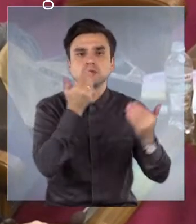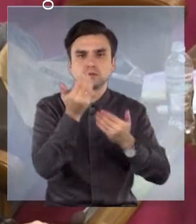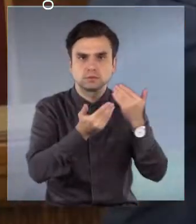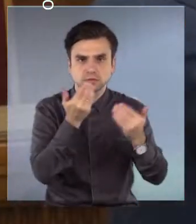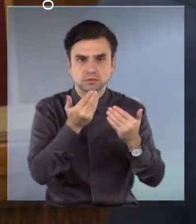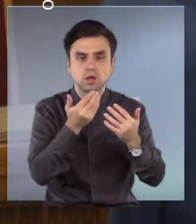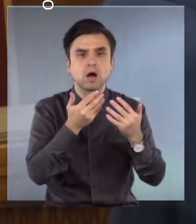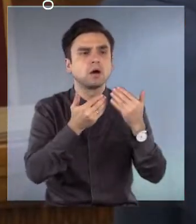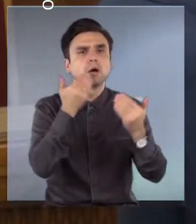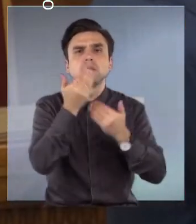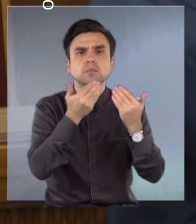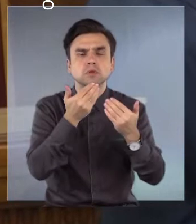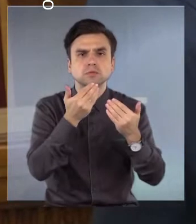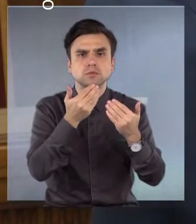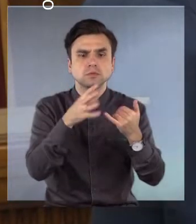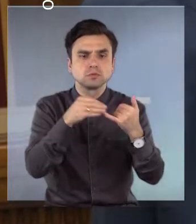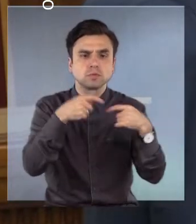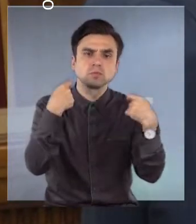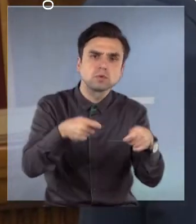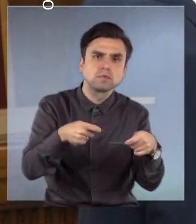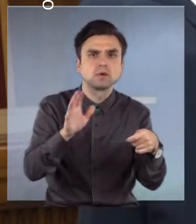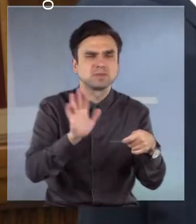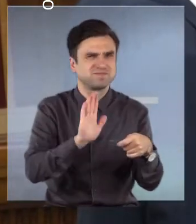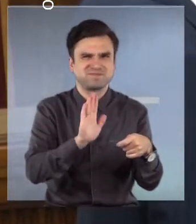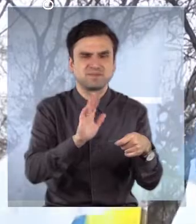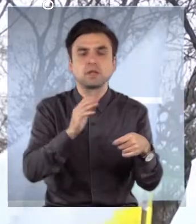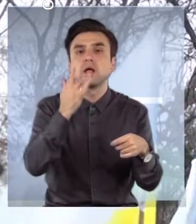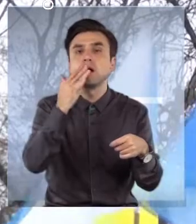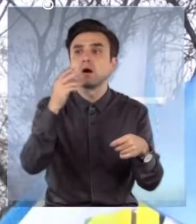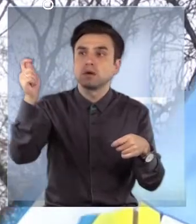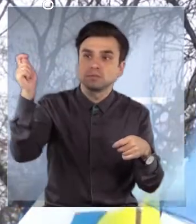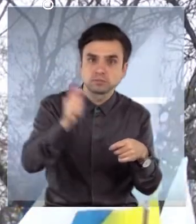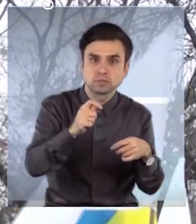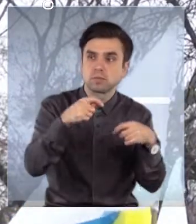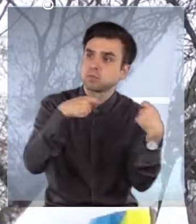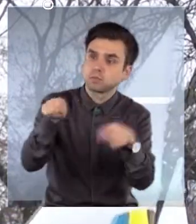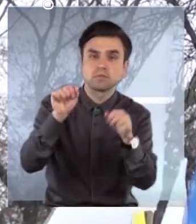землі іноземцям. А от вектор відкриття ринку залишиться незмінним.